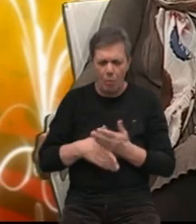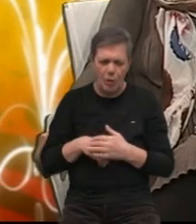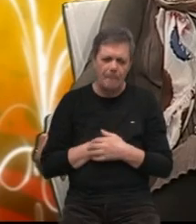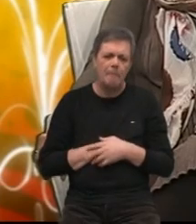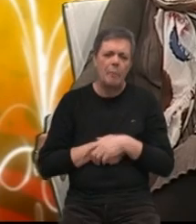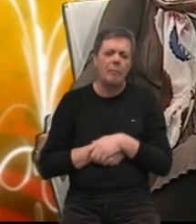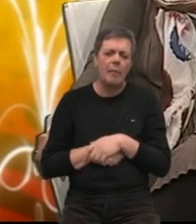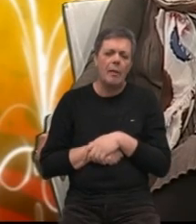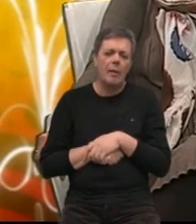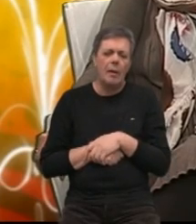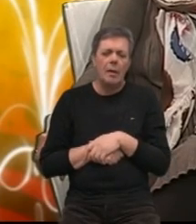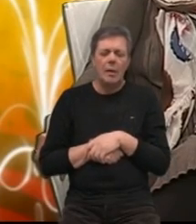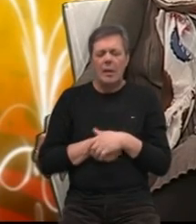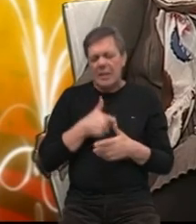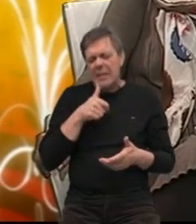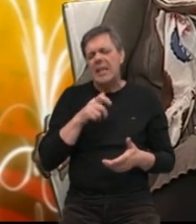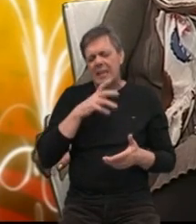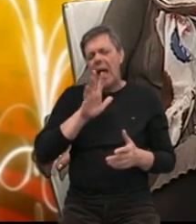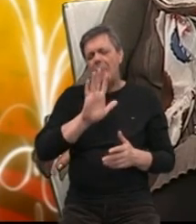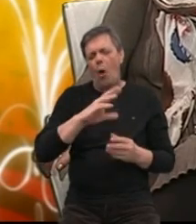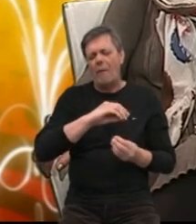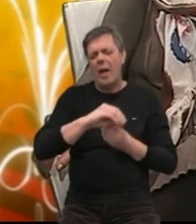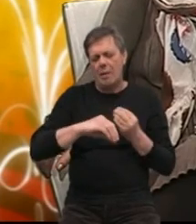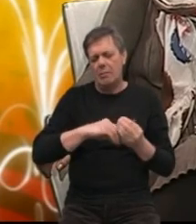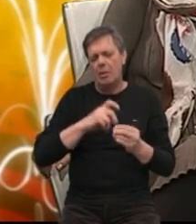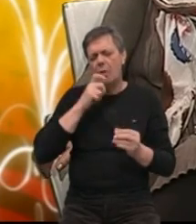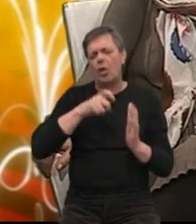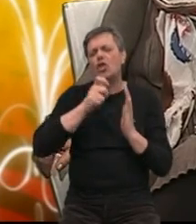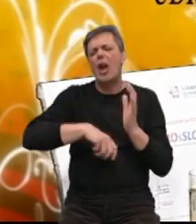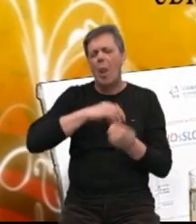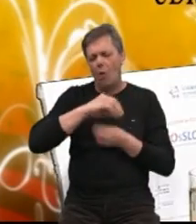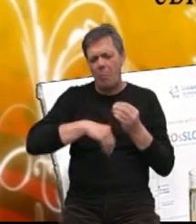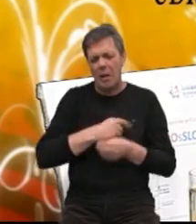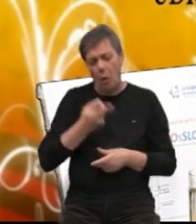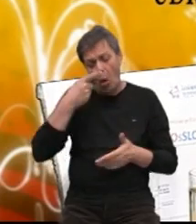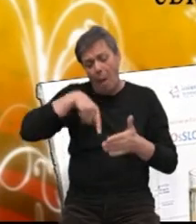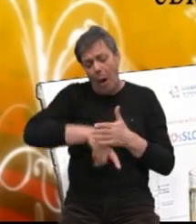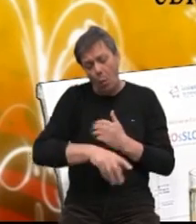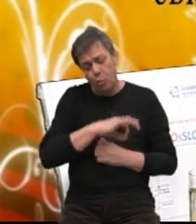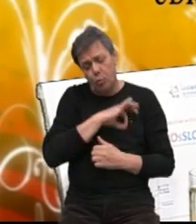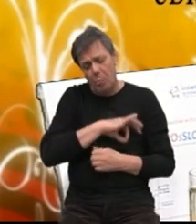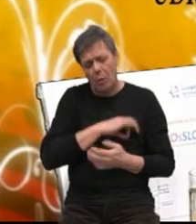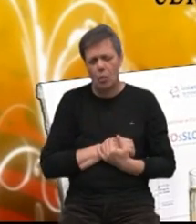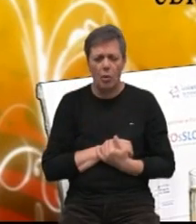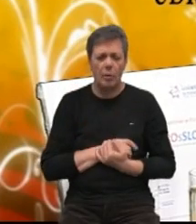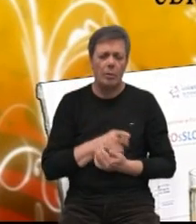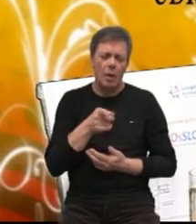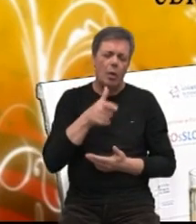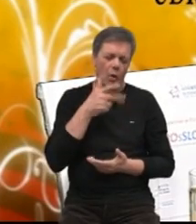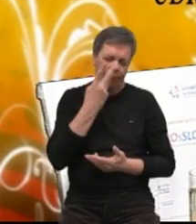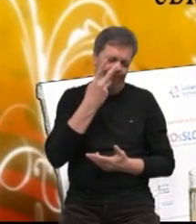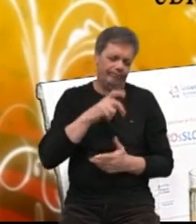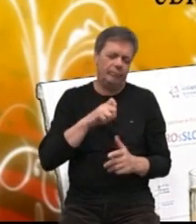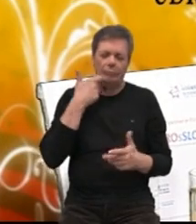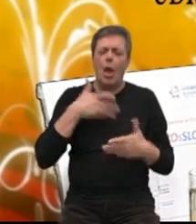oboljele, naravno, i njihove članove obitelji. Znači, to je malo dublja funkcija. Pa, to je ljudska funkcija.